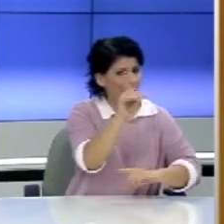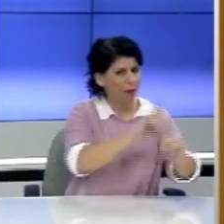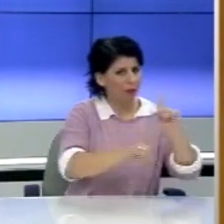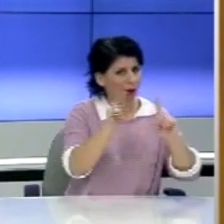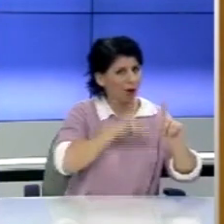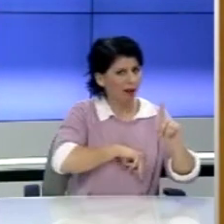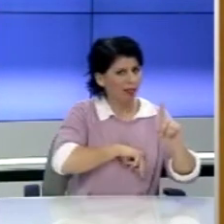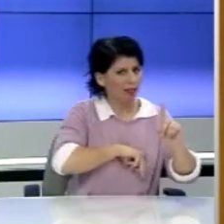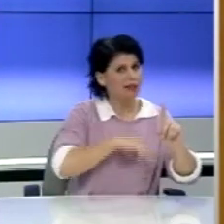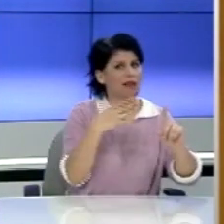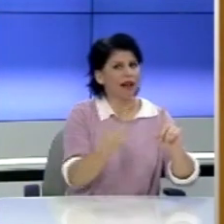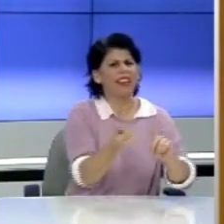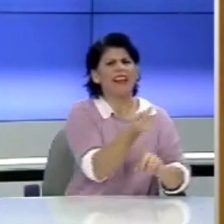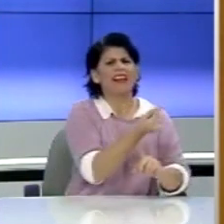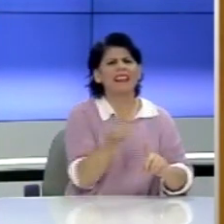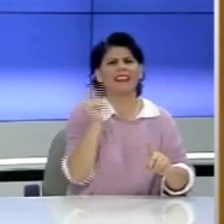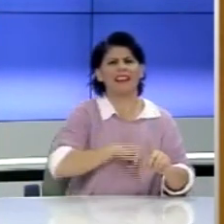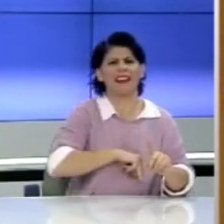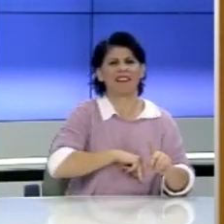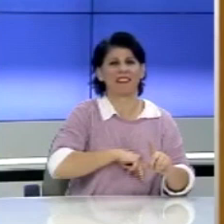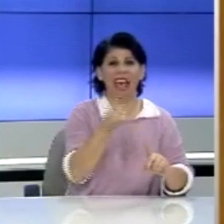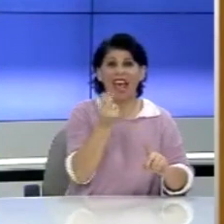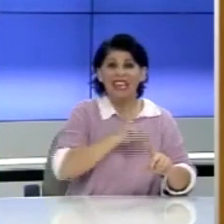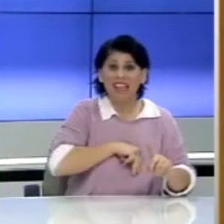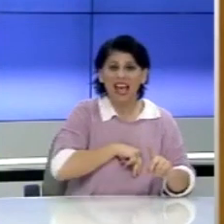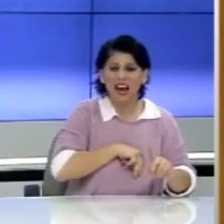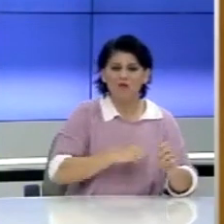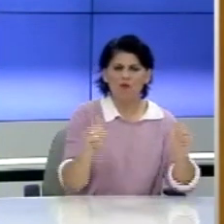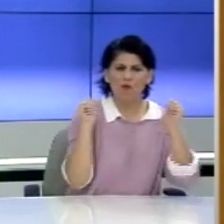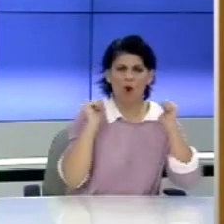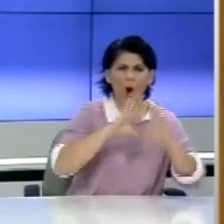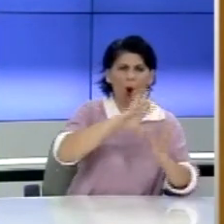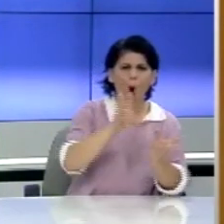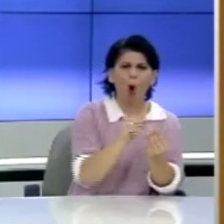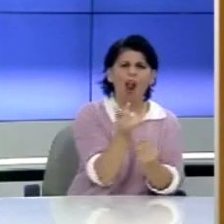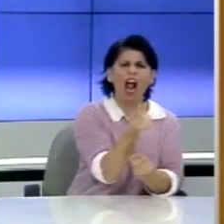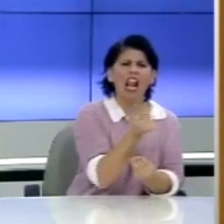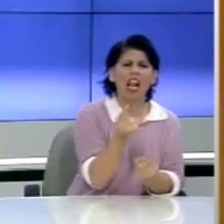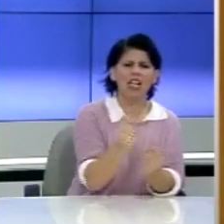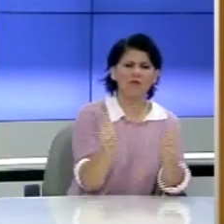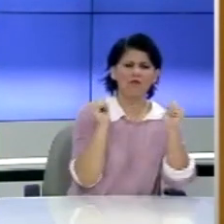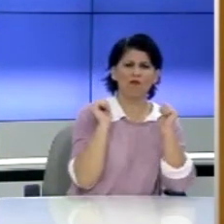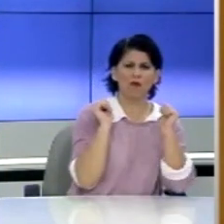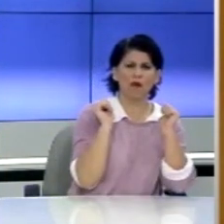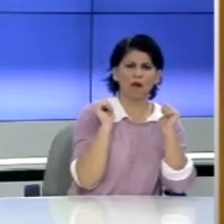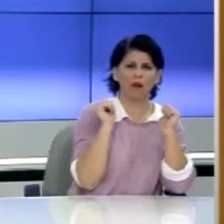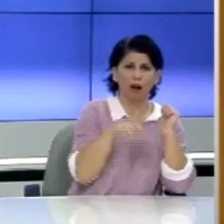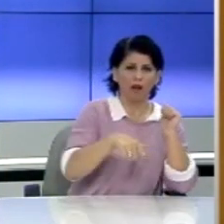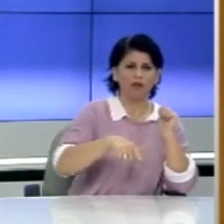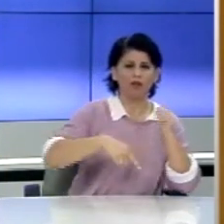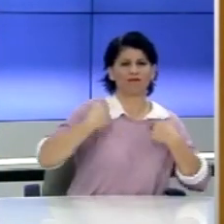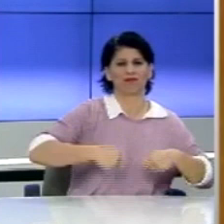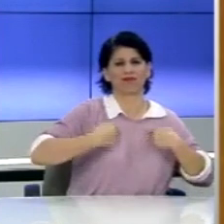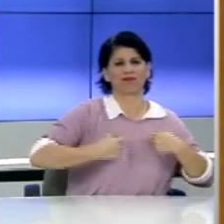μέτρα αφορούν τους λίγους, τα κέρδη τους, τα προνόμια τους. Αυτή η καπιταλιστική